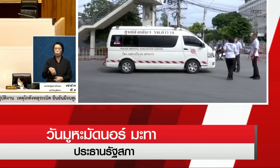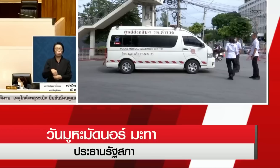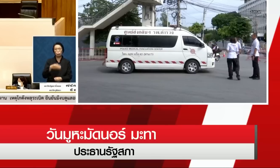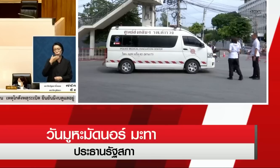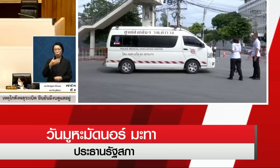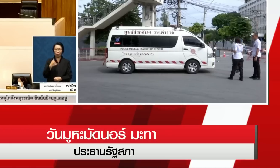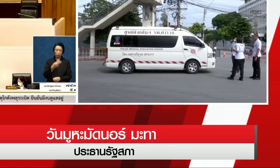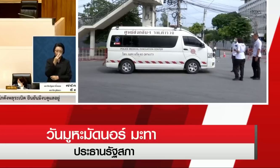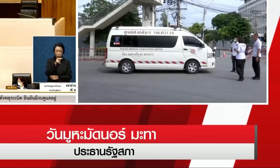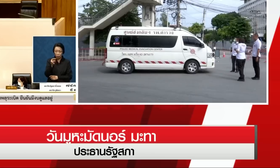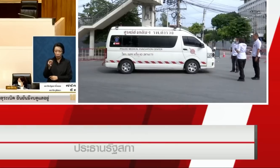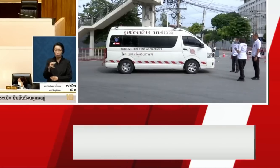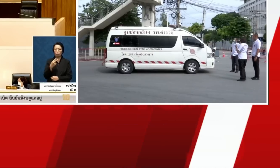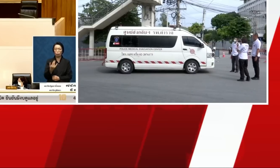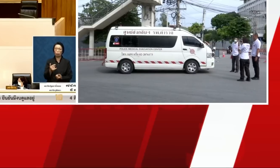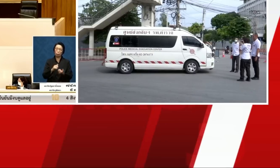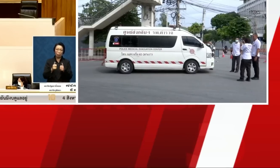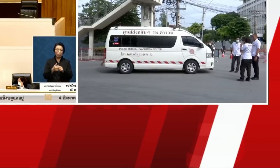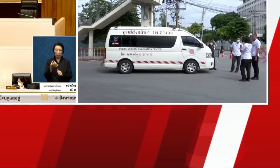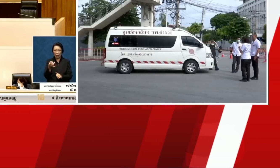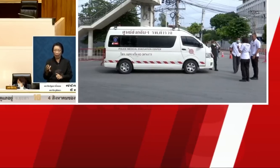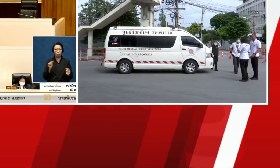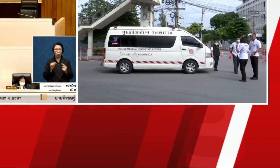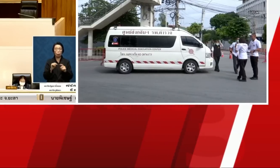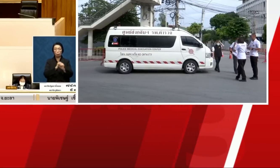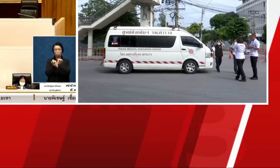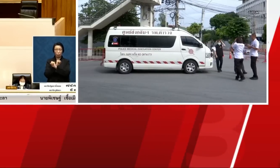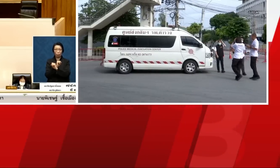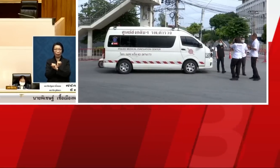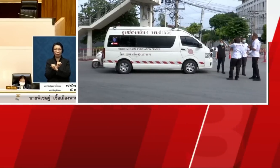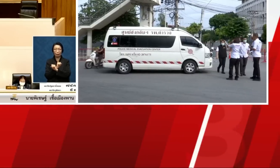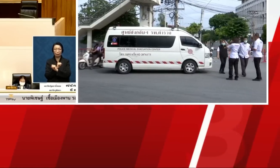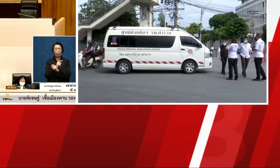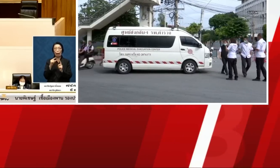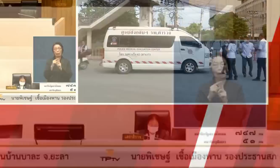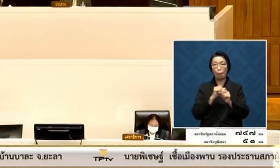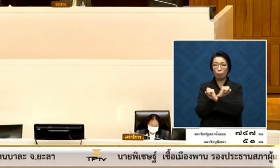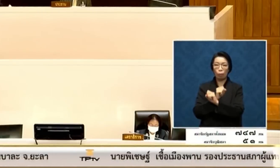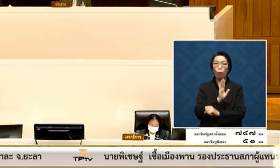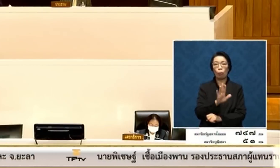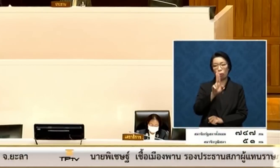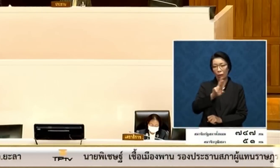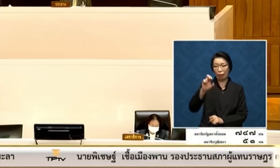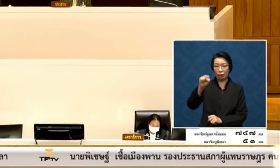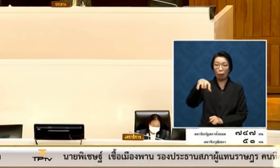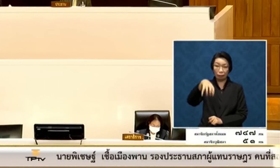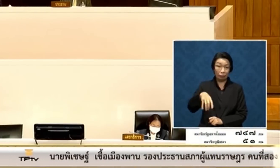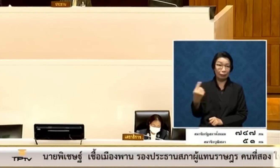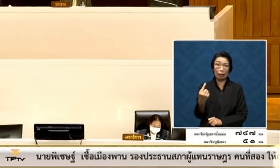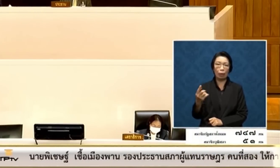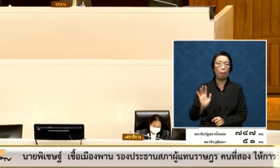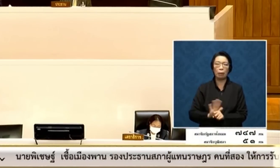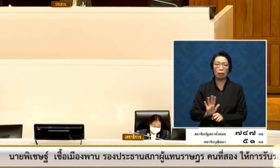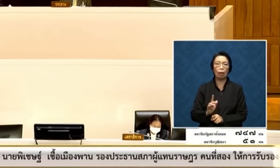ผมก็จะอยู่ในสภานี่เป็นคนสุดท้ายนะครับก็หารือกันไปแบบนี้นะคะแล้วก็